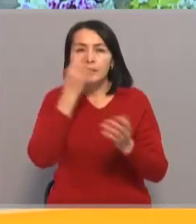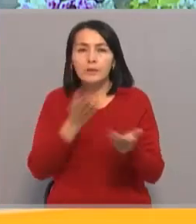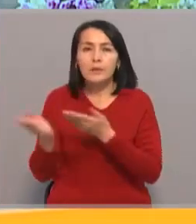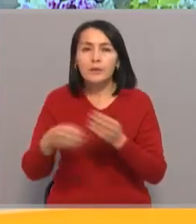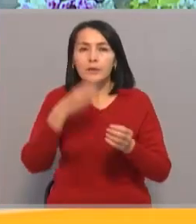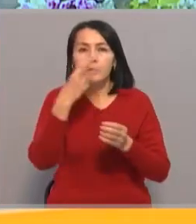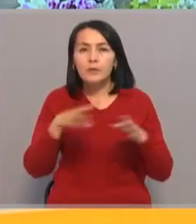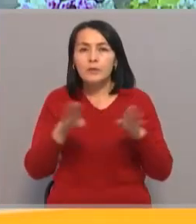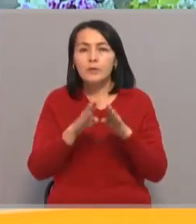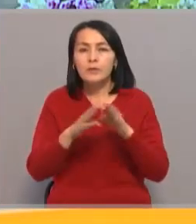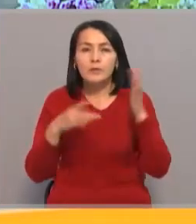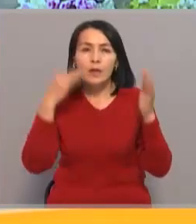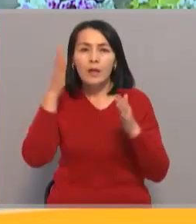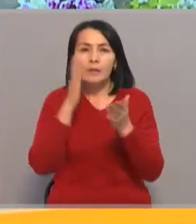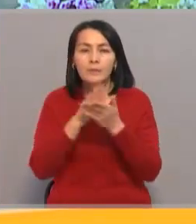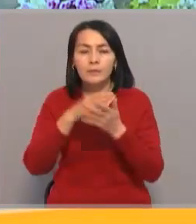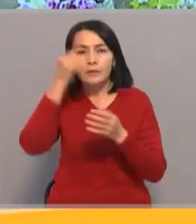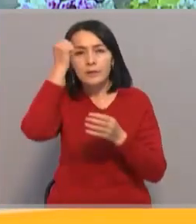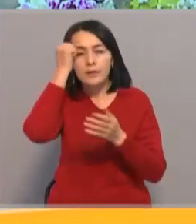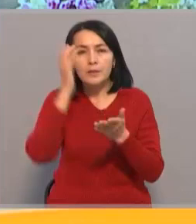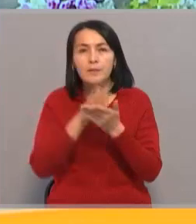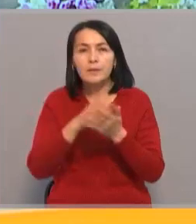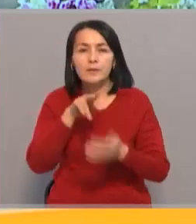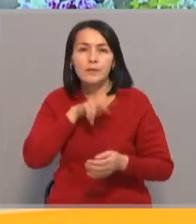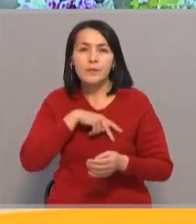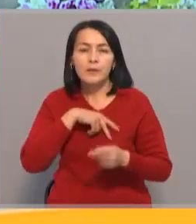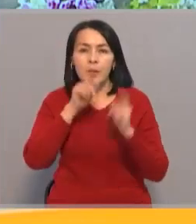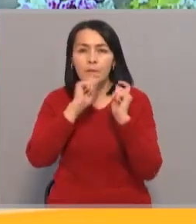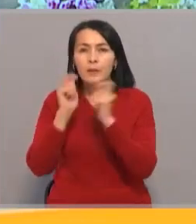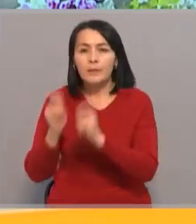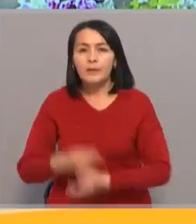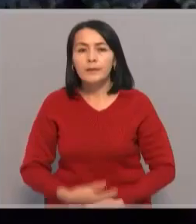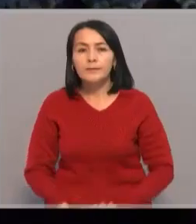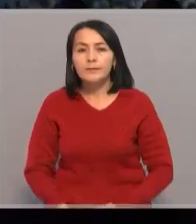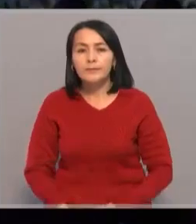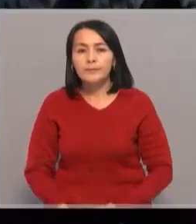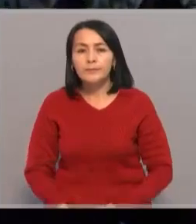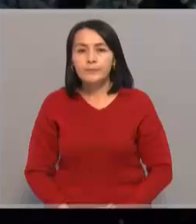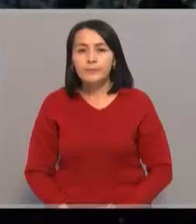келген 30-ға жуық аруаналар естеліктермен бөлісіп, медальмен марапатталды.